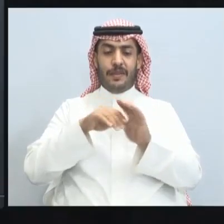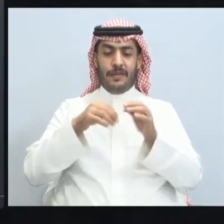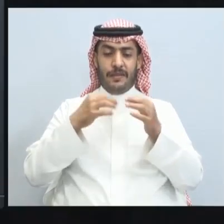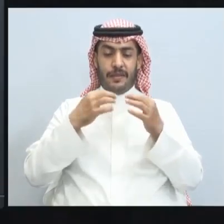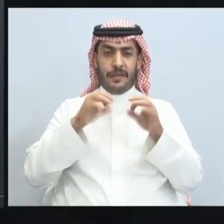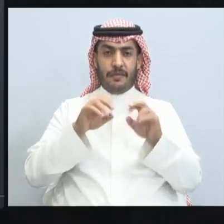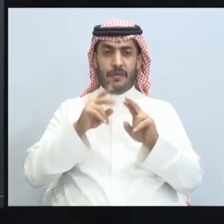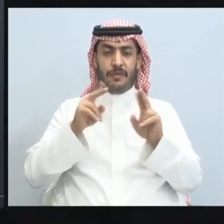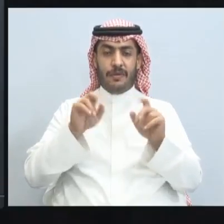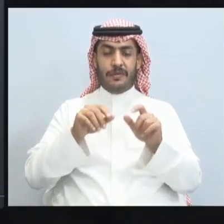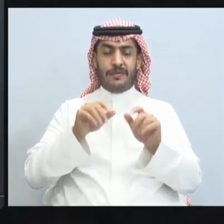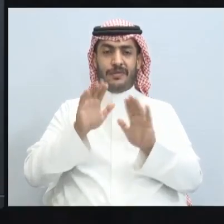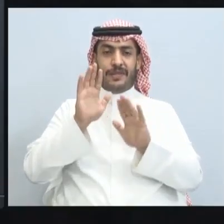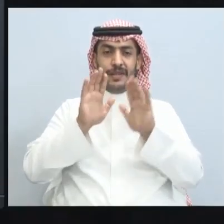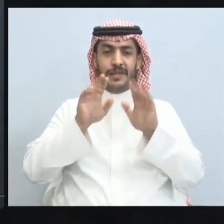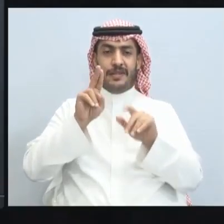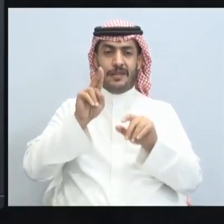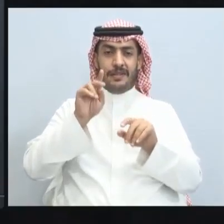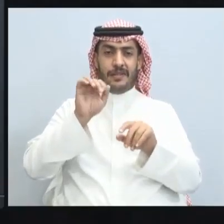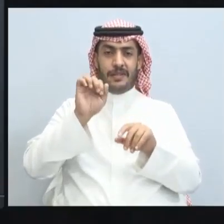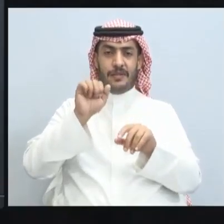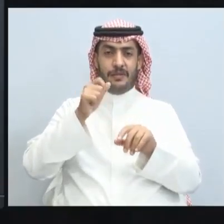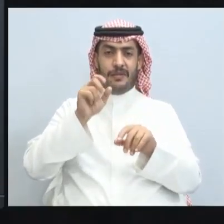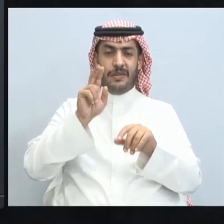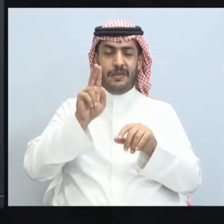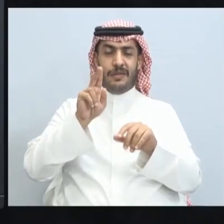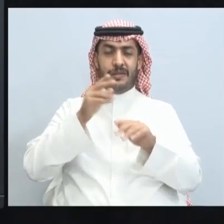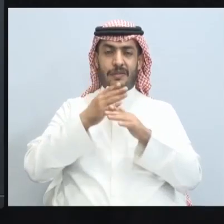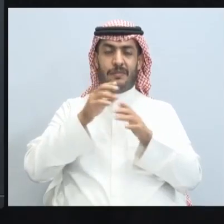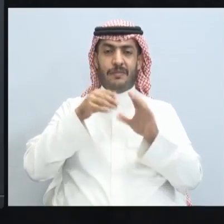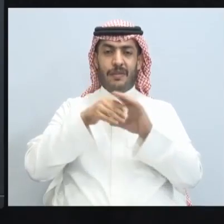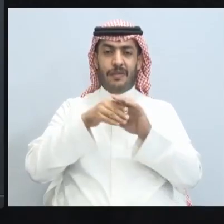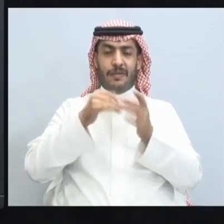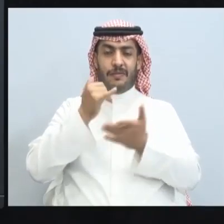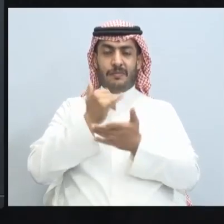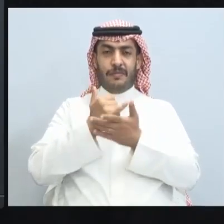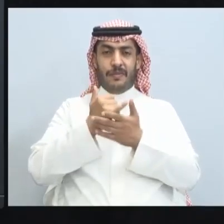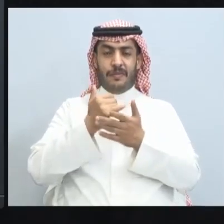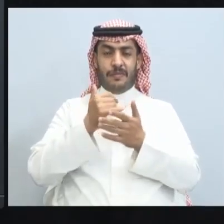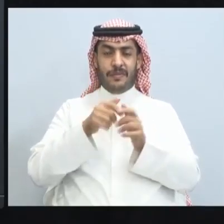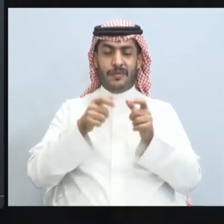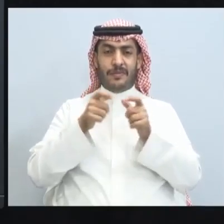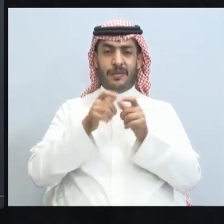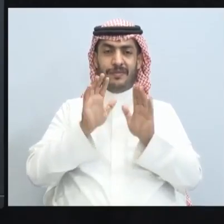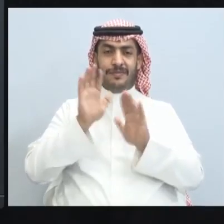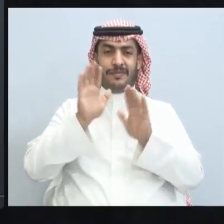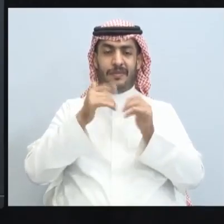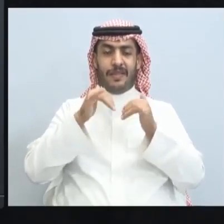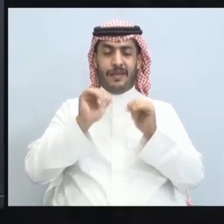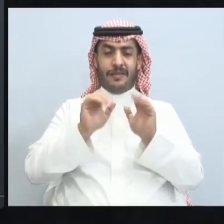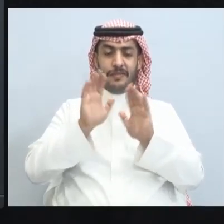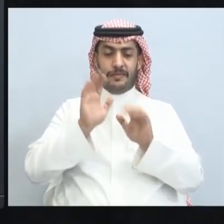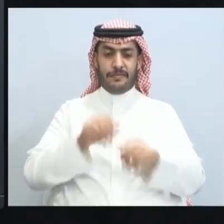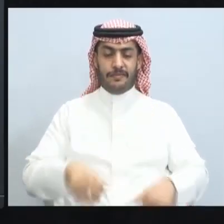كلها انواع من التصويت وذكرنا النظام الداخلي للمنظمه هو من يحدد عمليه التصويت او طرق